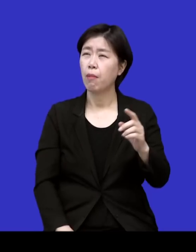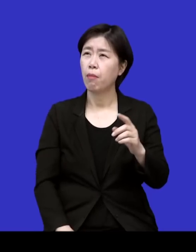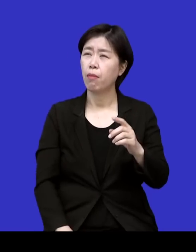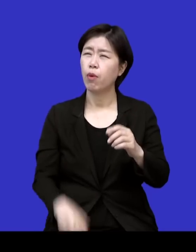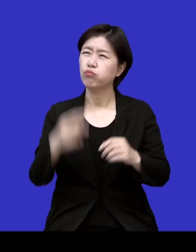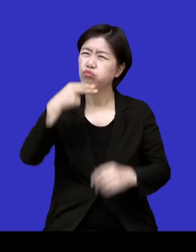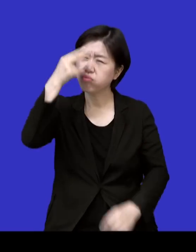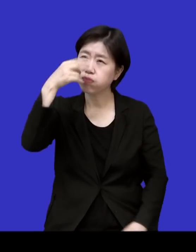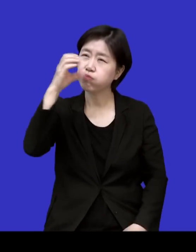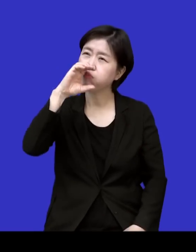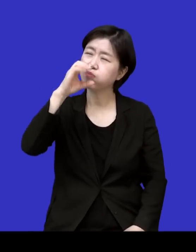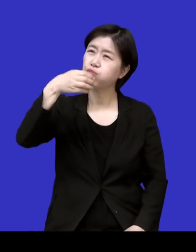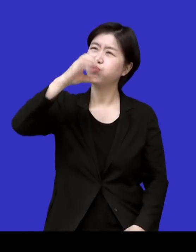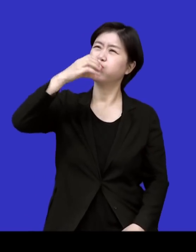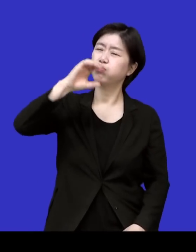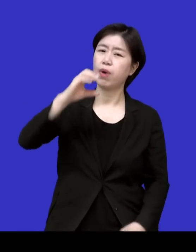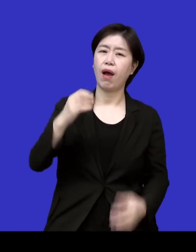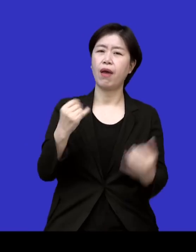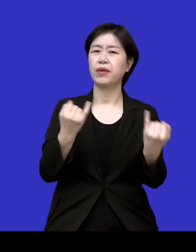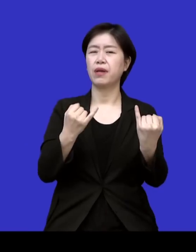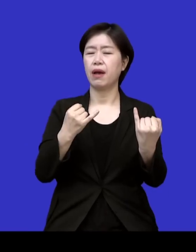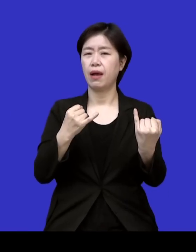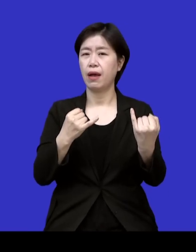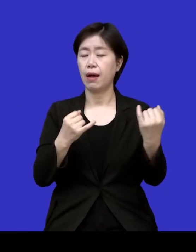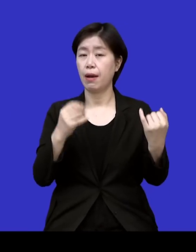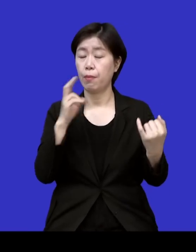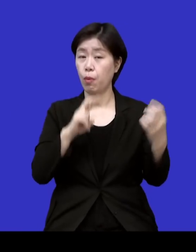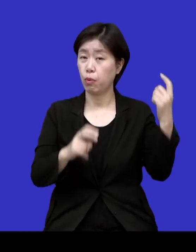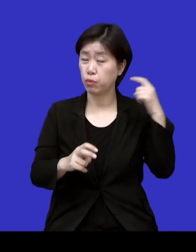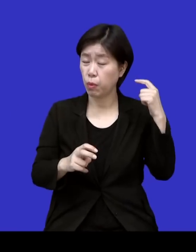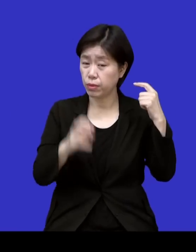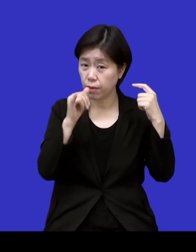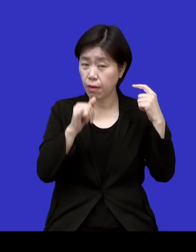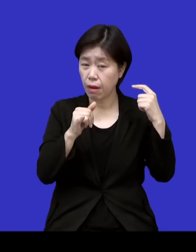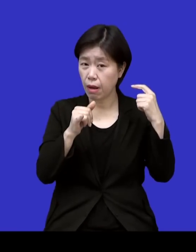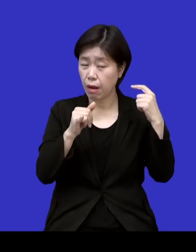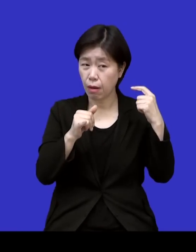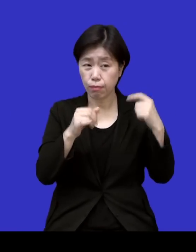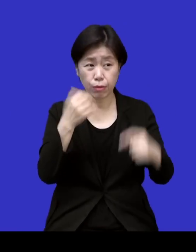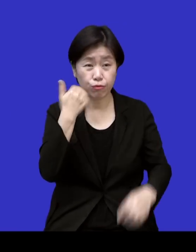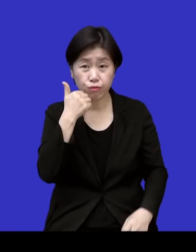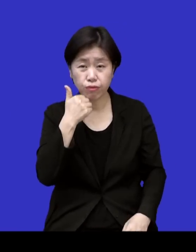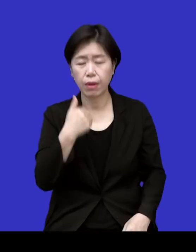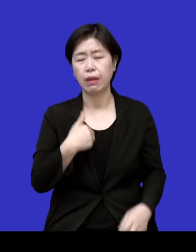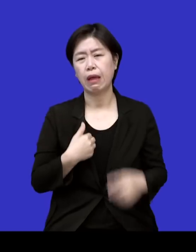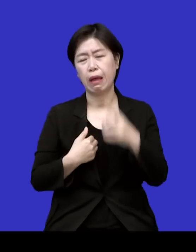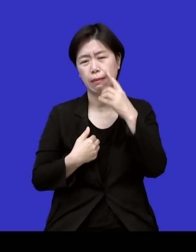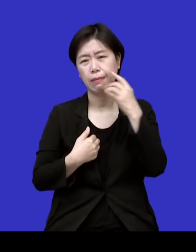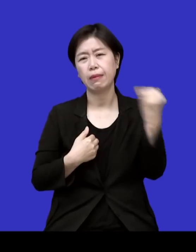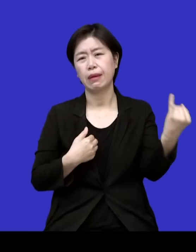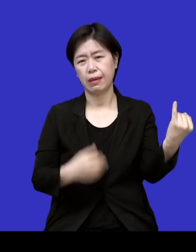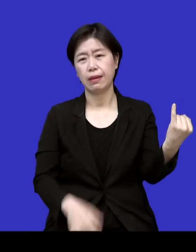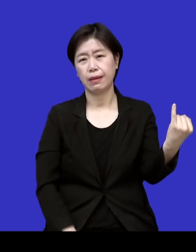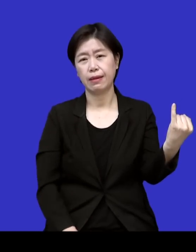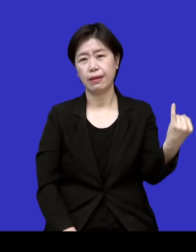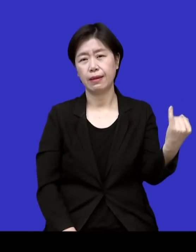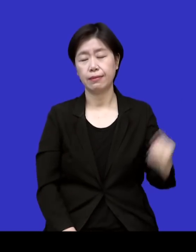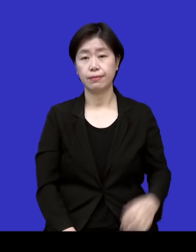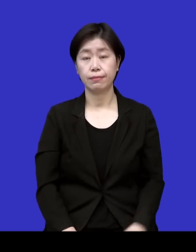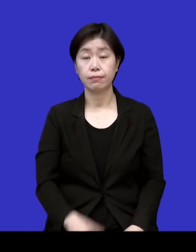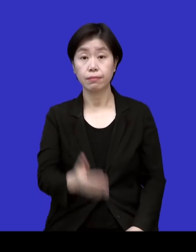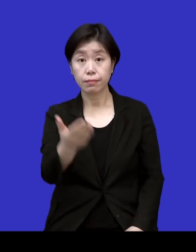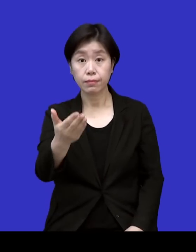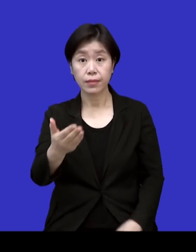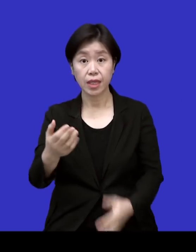저희 넷이서 이제 막 뛰어나가요. 제가 5학년이었고 동생들이 또 더 어렸으니까. 그럼 넷이서 집사님이 제일